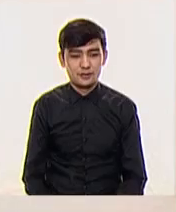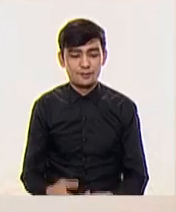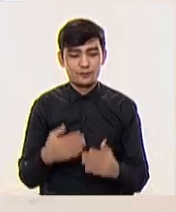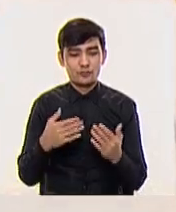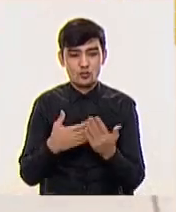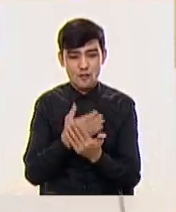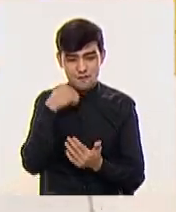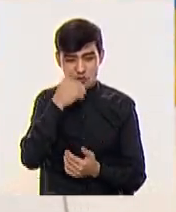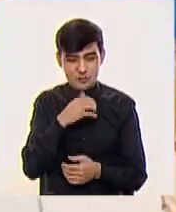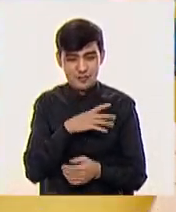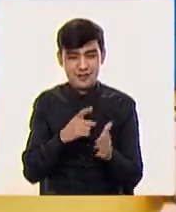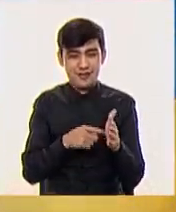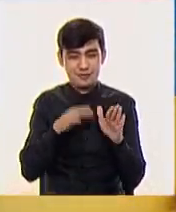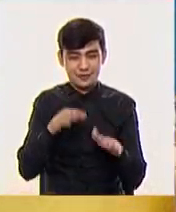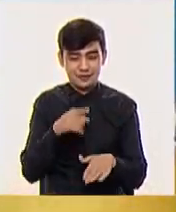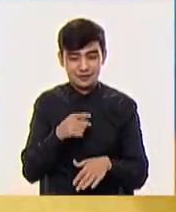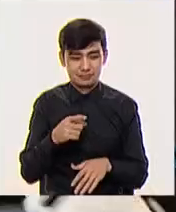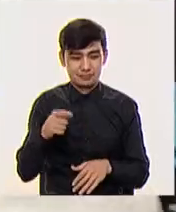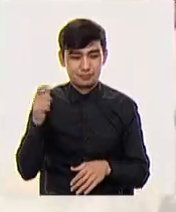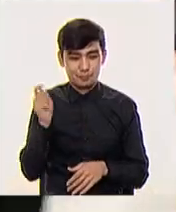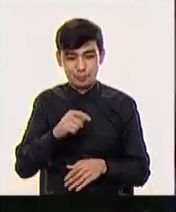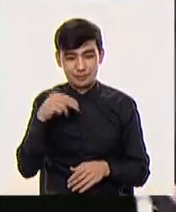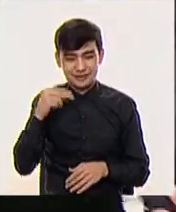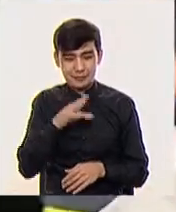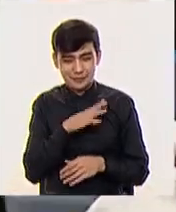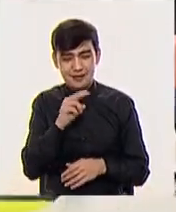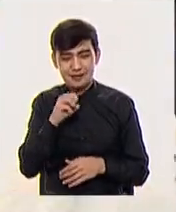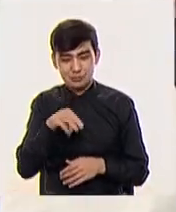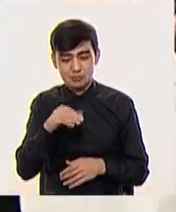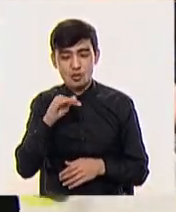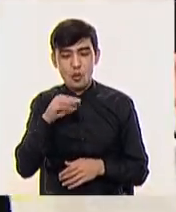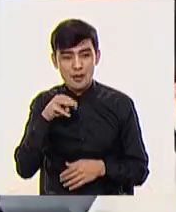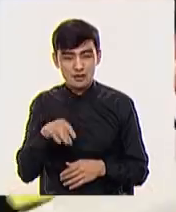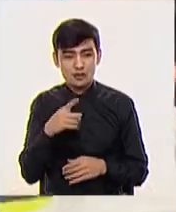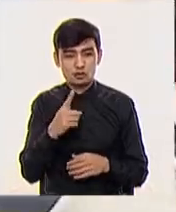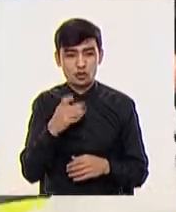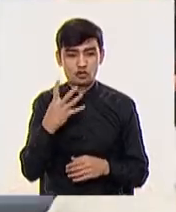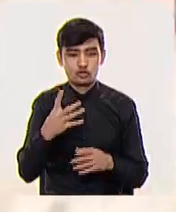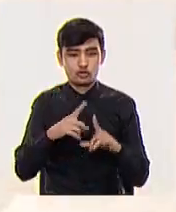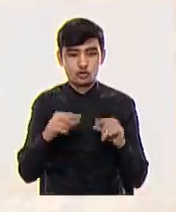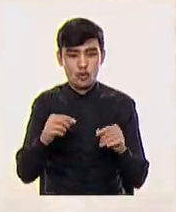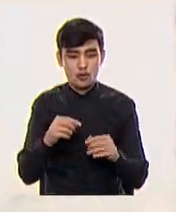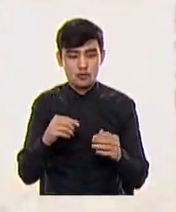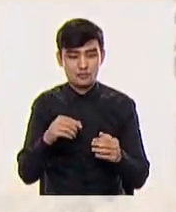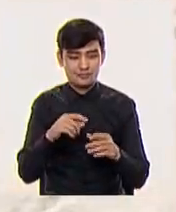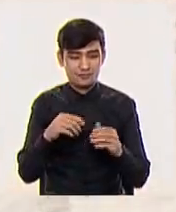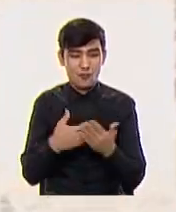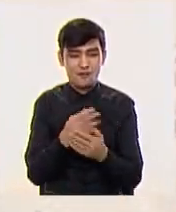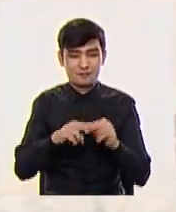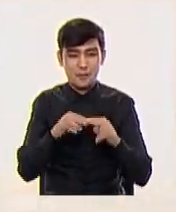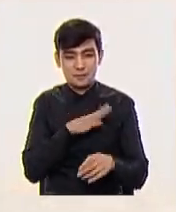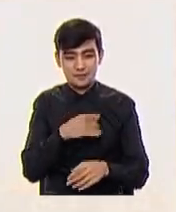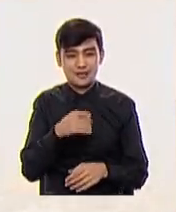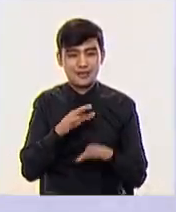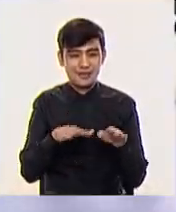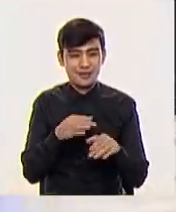Жаңа жыл қарсаңында Қарағандыға іссапармен келген президент Қасым Жомарт Тоқаев жаңадан салынған 104-ші мектеп гимназиясына Күнгей